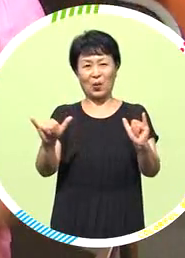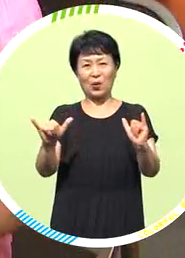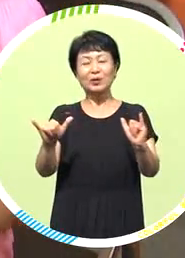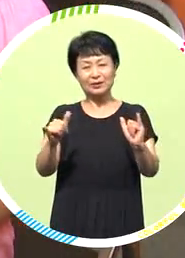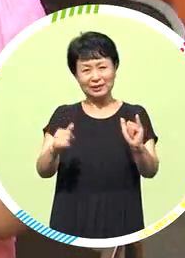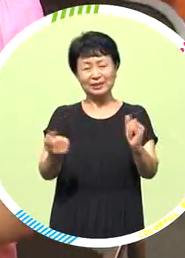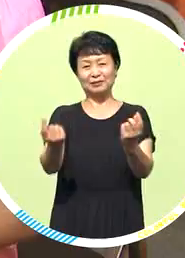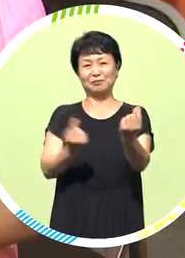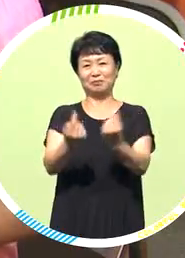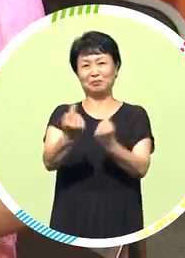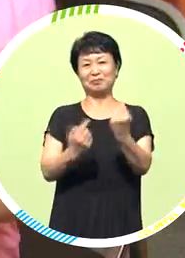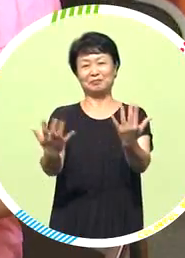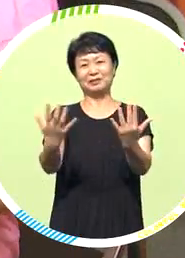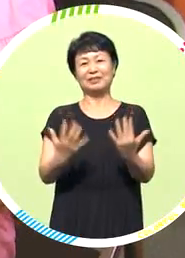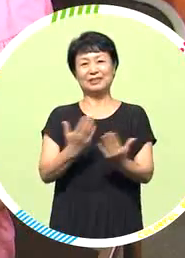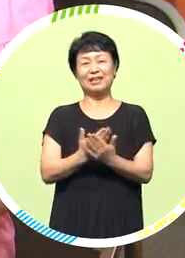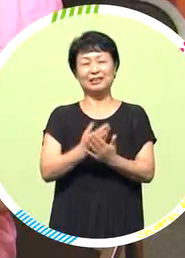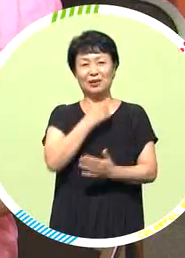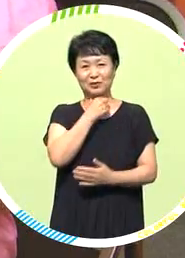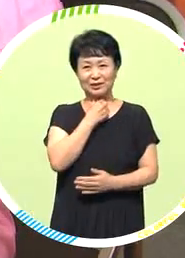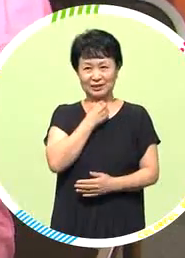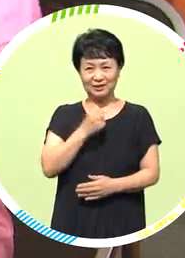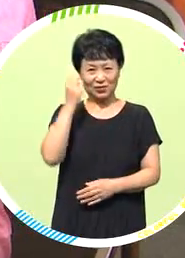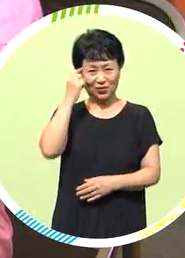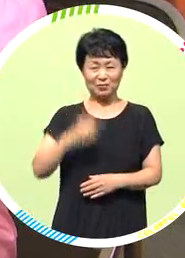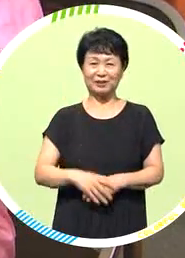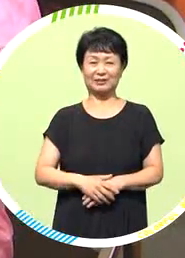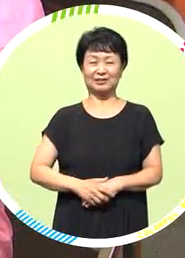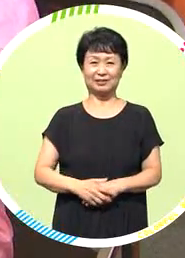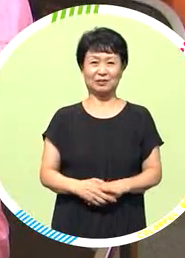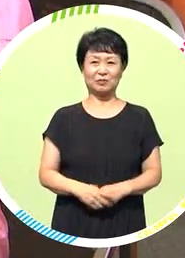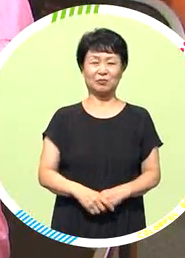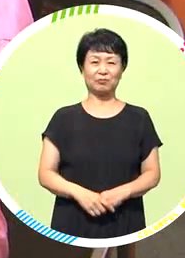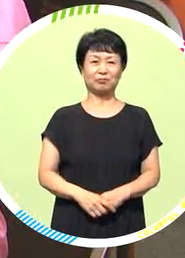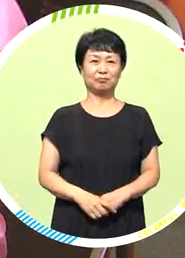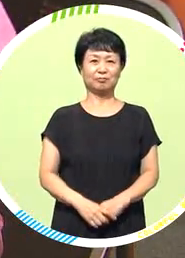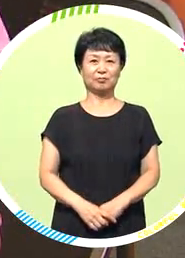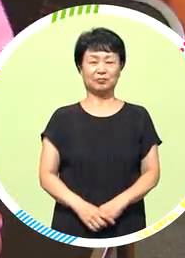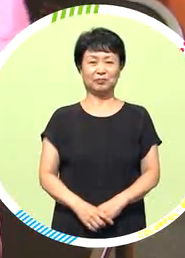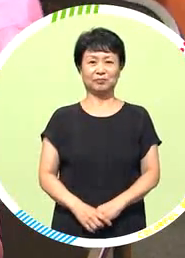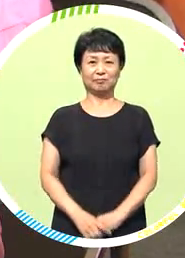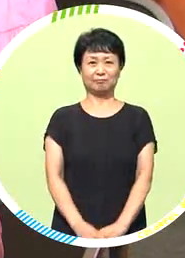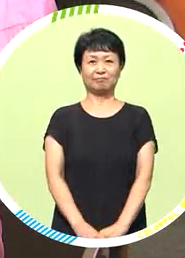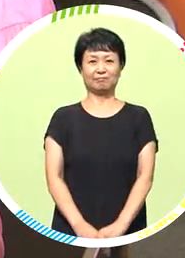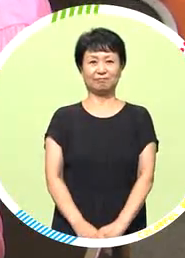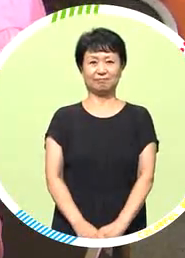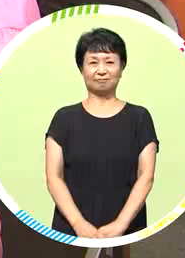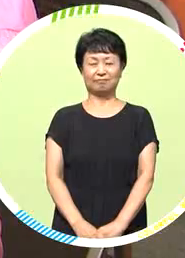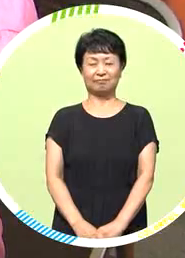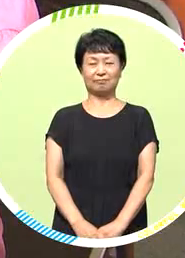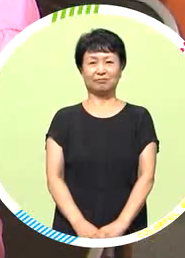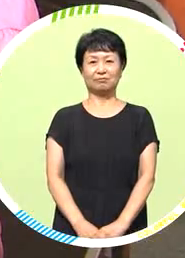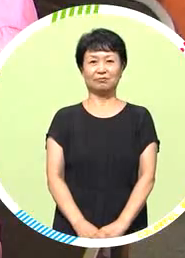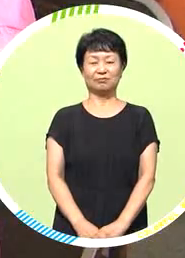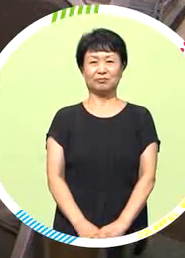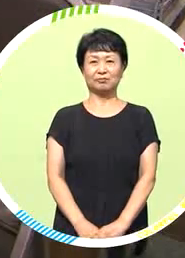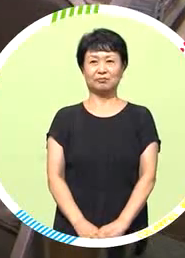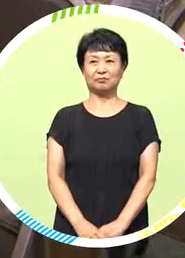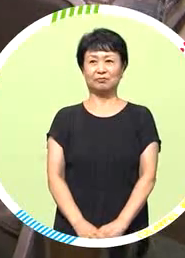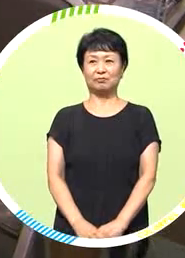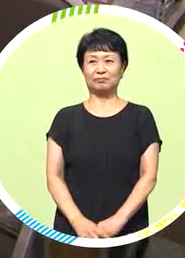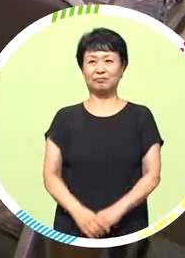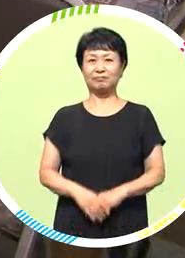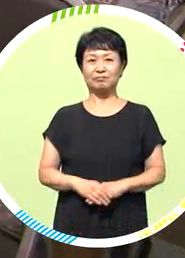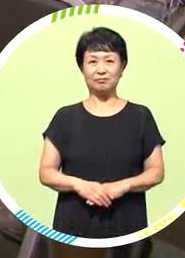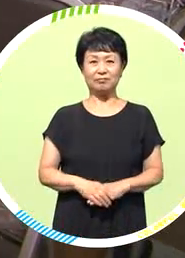はい、参加していただけるといいですね、はい、 そうですね、うん、集まっていただきたいです、 はいはい、参加してください。 お願いします。 皆